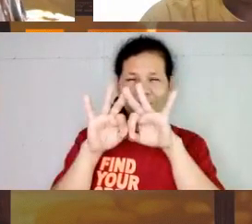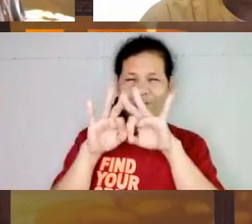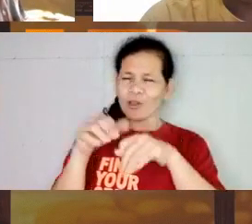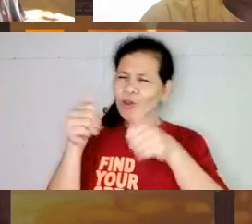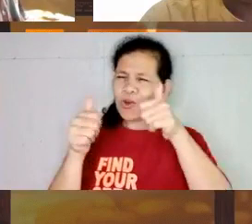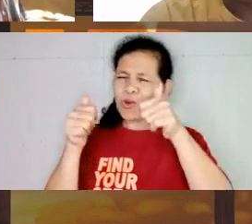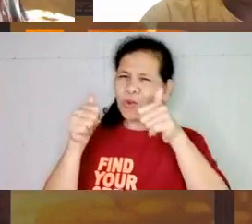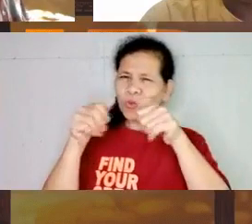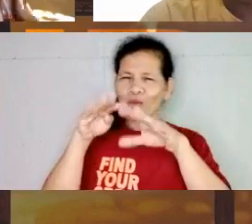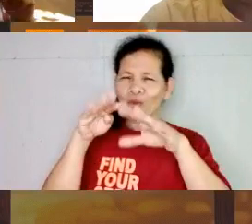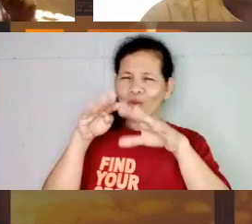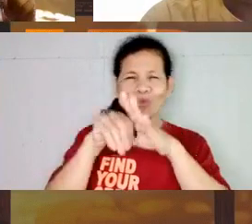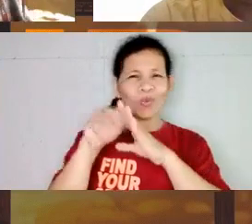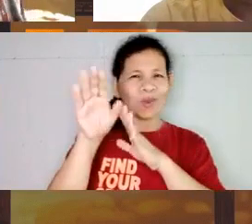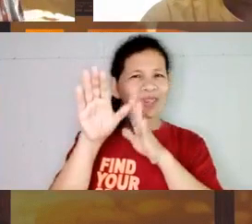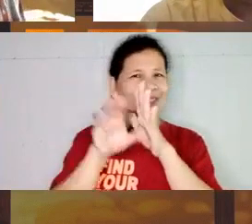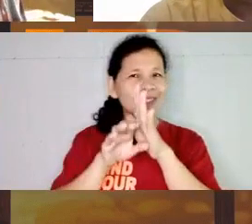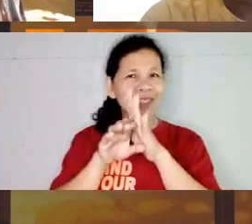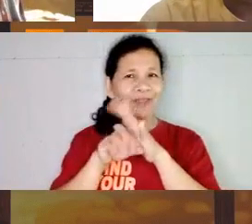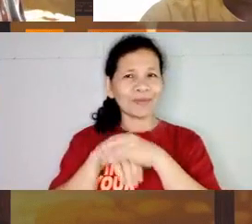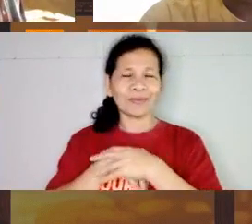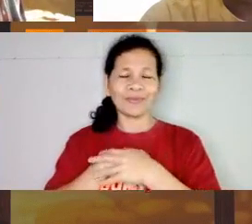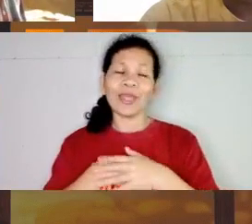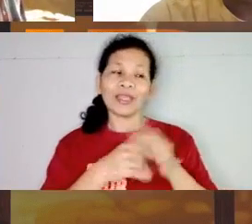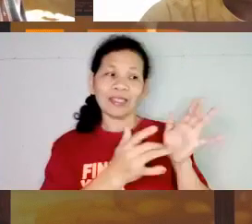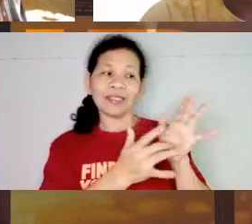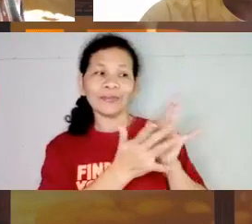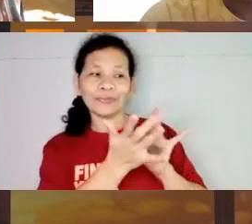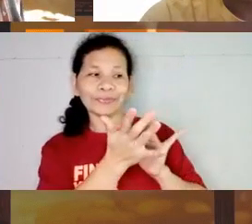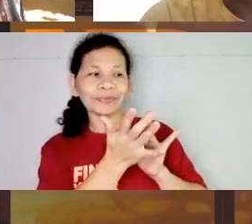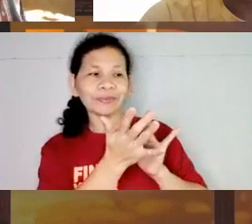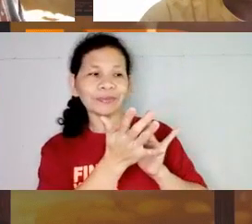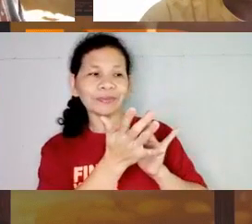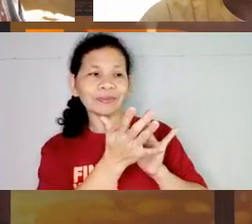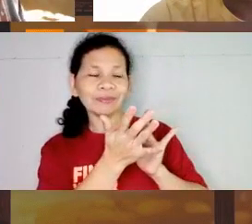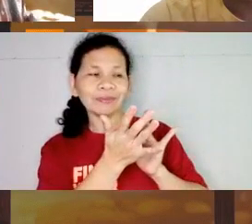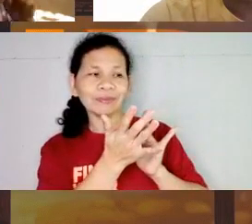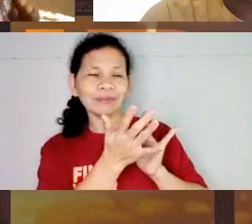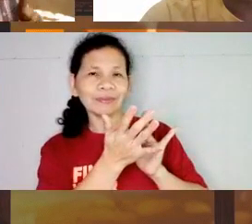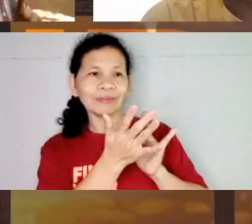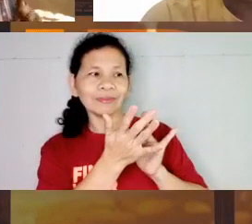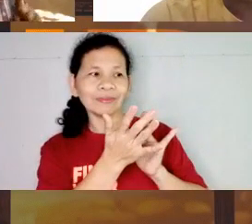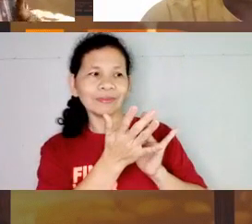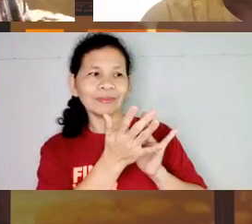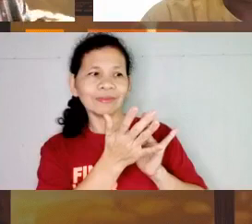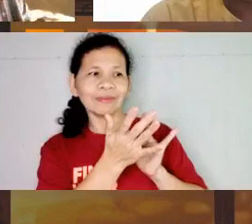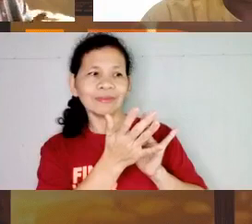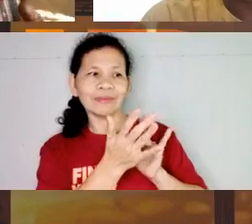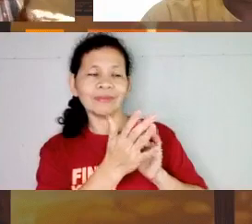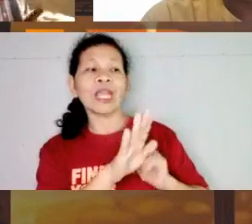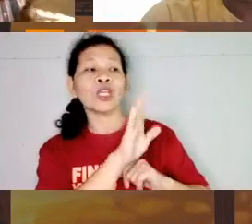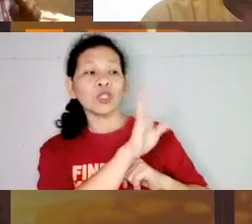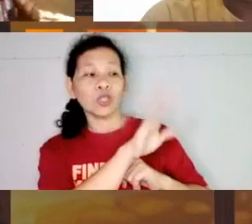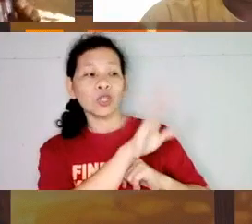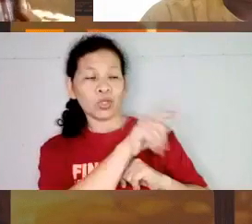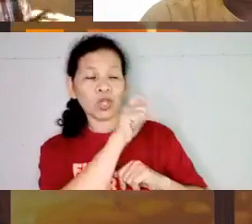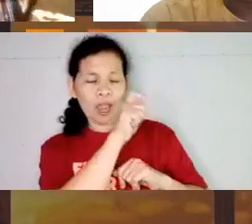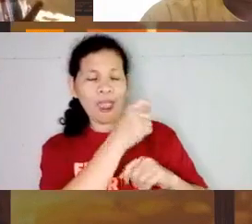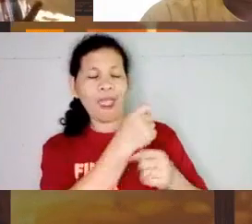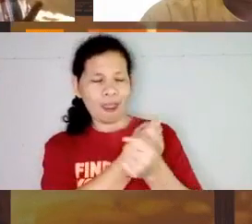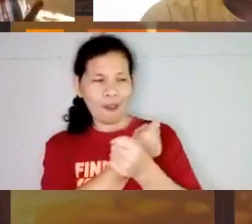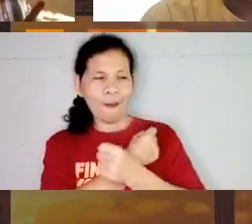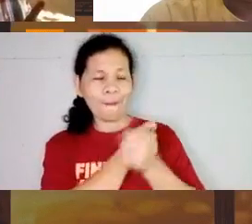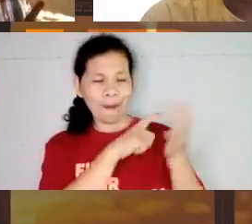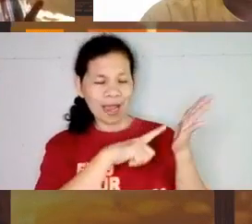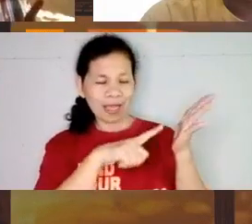sa kautusan? Ito ang sagot ni Jesus. Jesus answered, You must love the Lord your